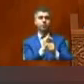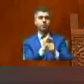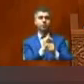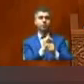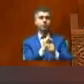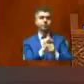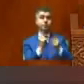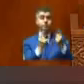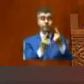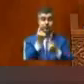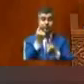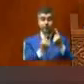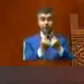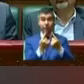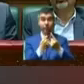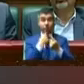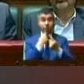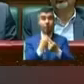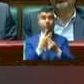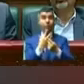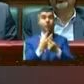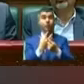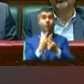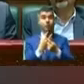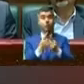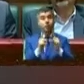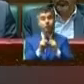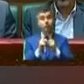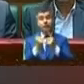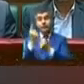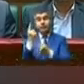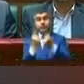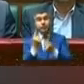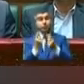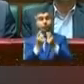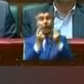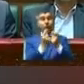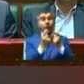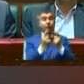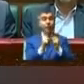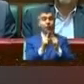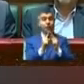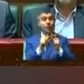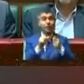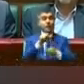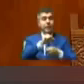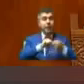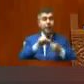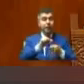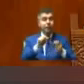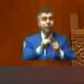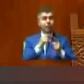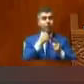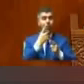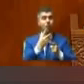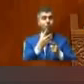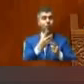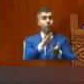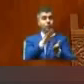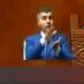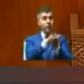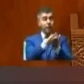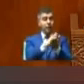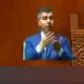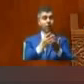ماذا حصل في بلادنا؟ انه كان فعلا عمليات استباقيه من بعض الفاعلين، ولكن كنأكد لكم ان المخزون ديالنا